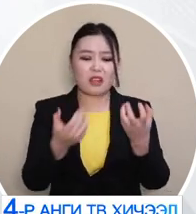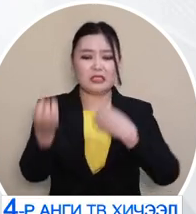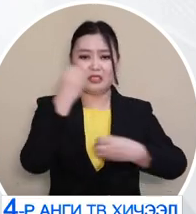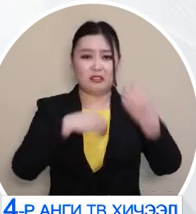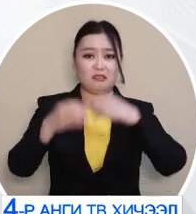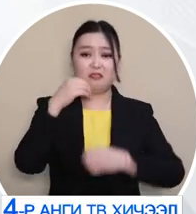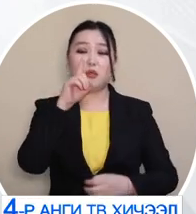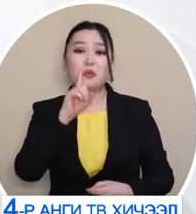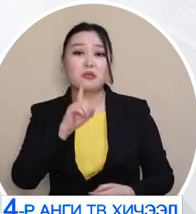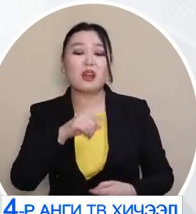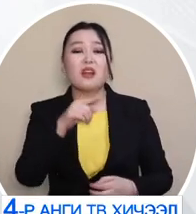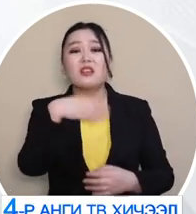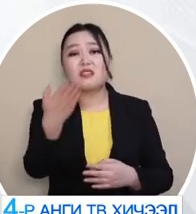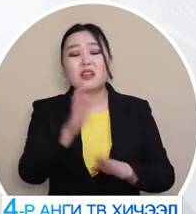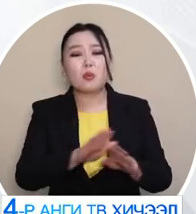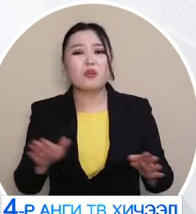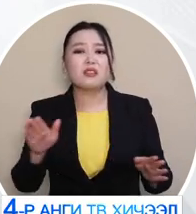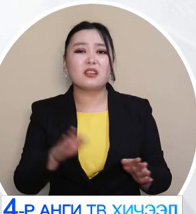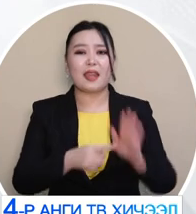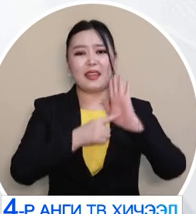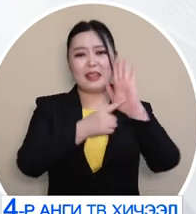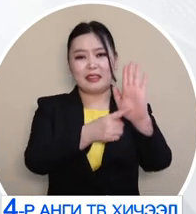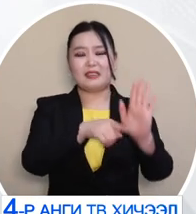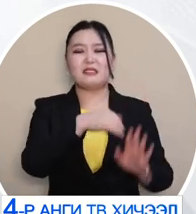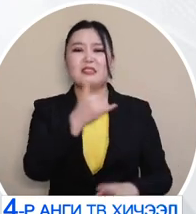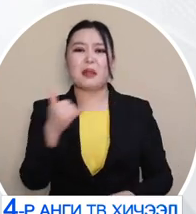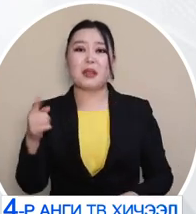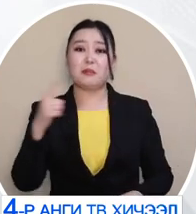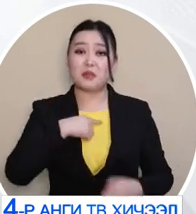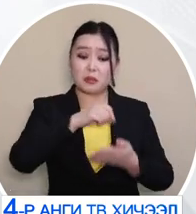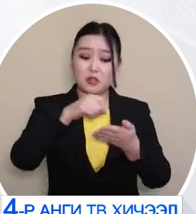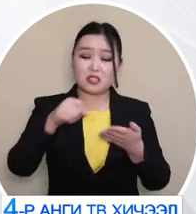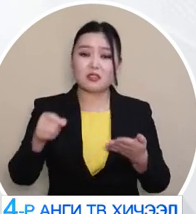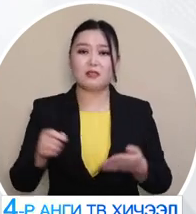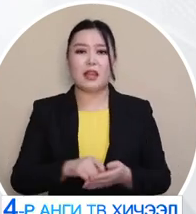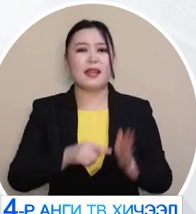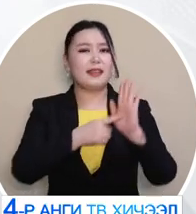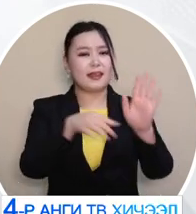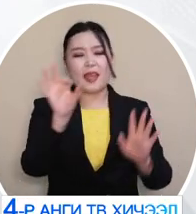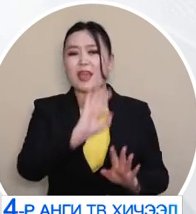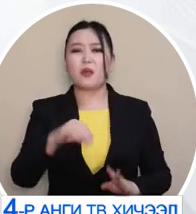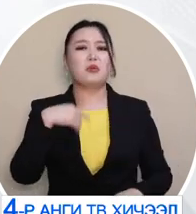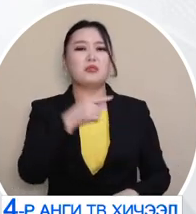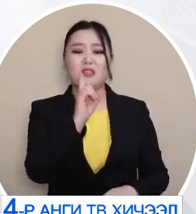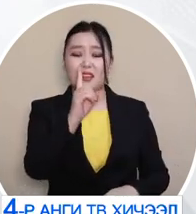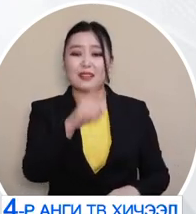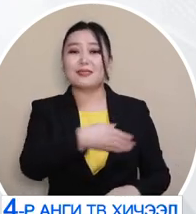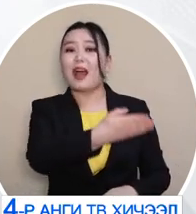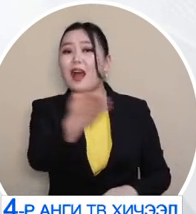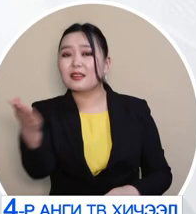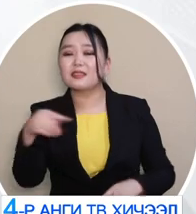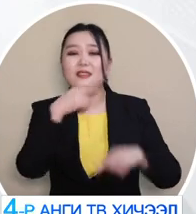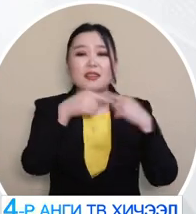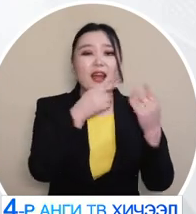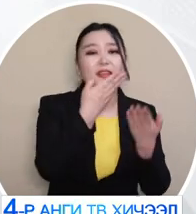дуртай тийм хүүхдийн илэрсэн зармийг нь би бичий, илрээгүй негийг нь та нарт